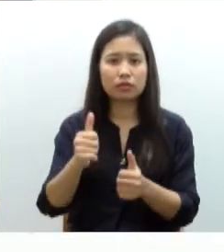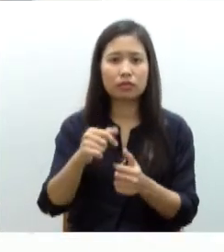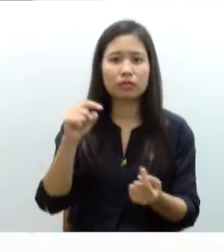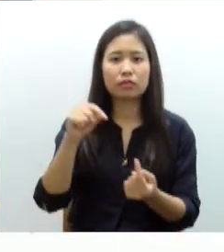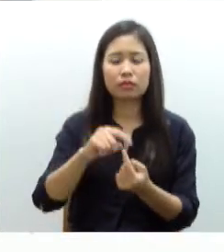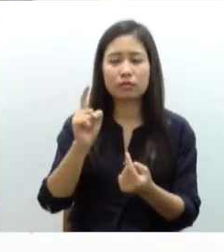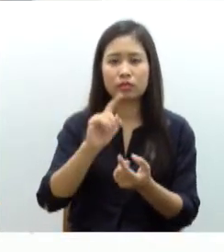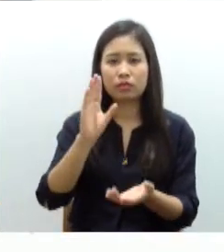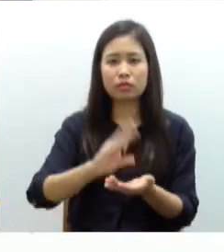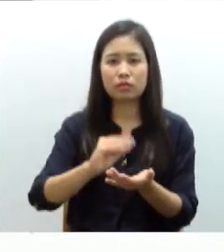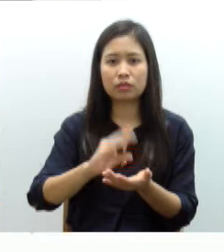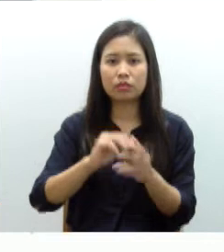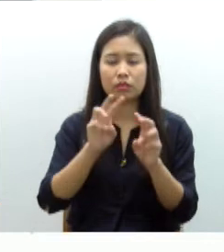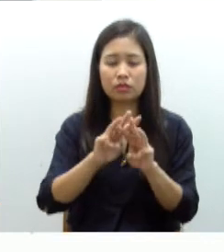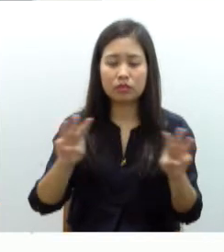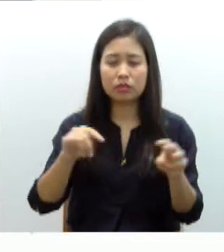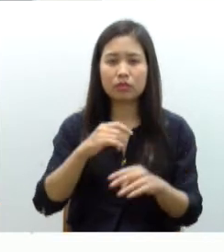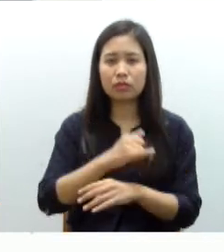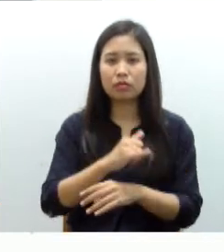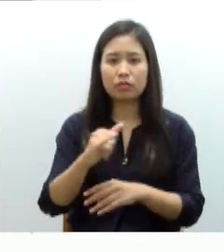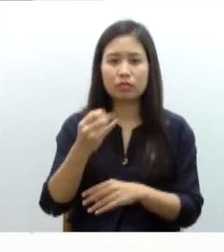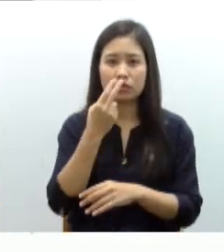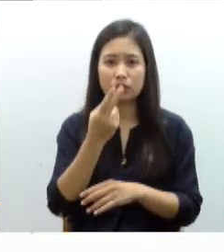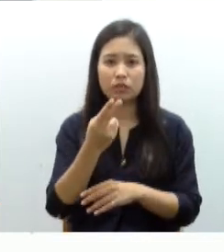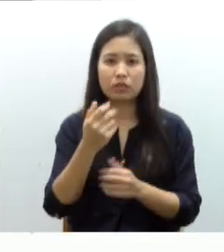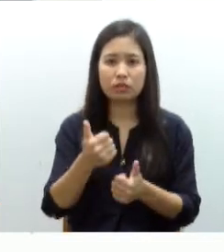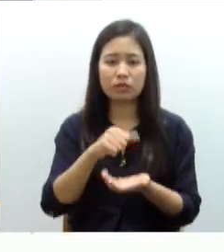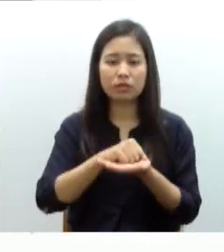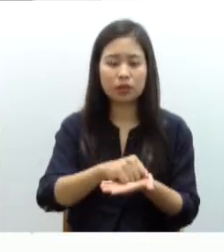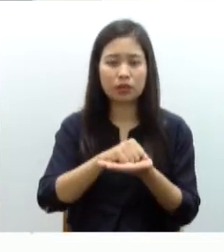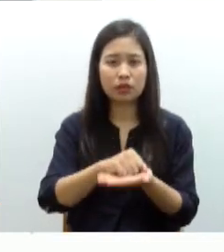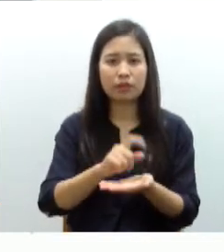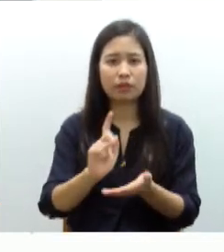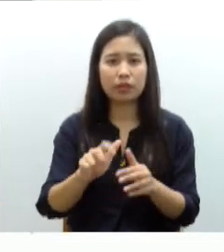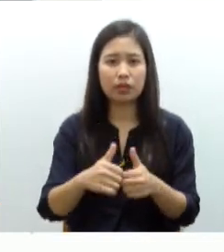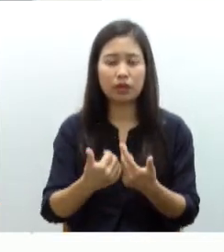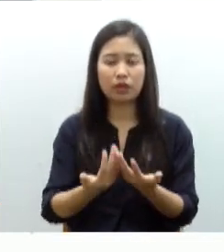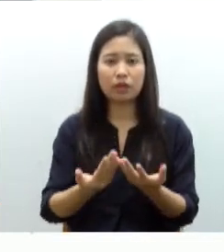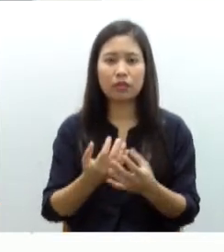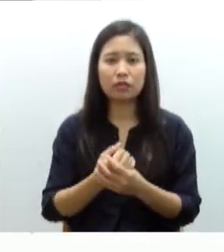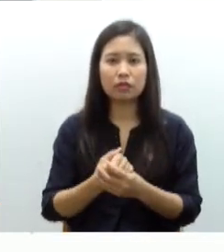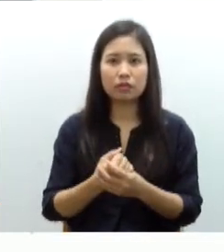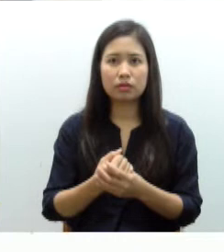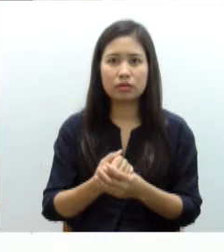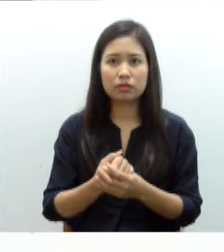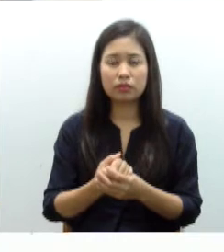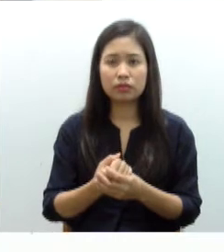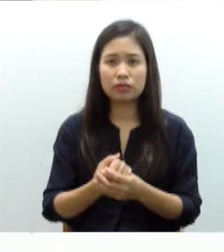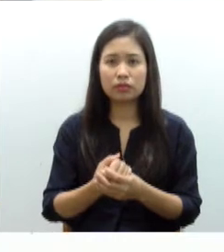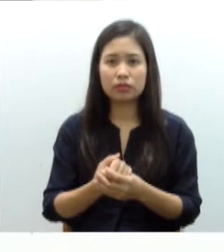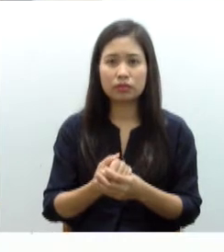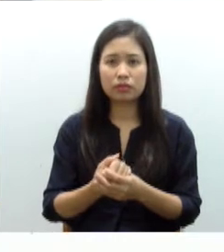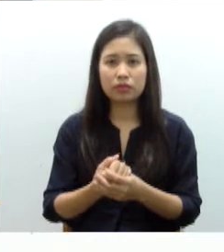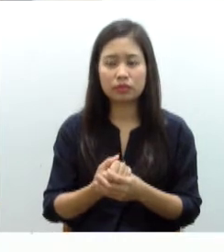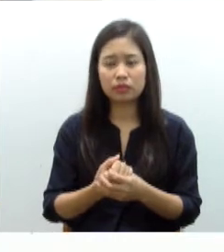ยุธยา QR code เขาคืออะไร ครับอ ย่างเช่นว่าท่านไปรับบริการตรงนั้นเข้ามานะครับท่านกลับมาแล้วเนี่ยท่านสาม